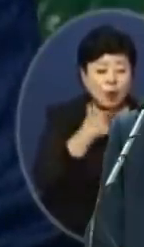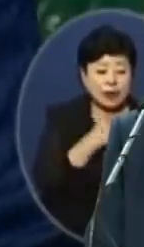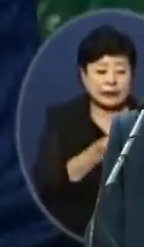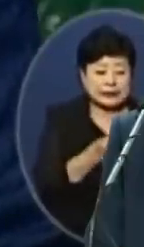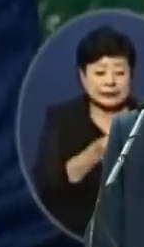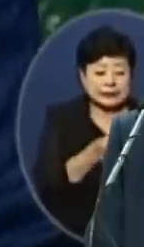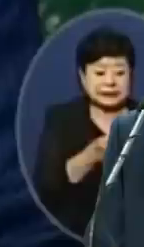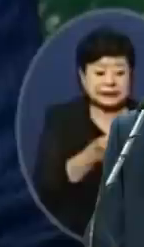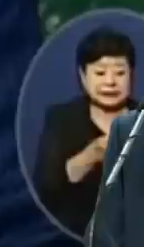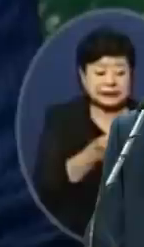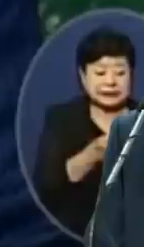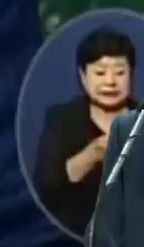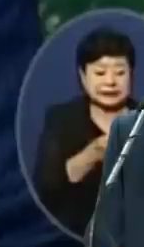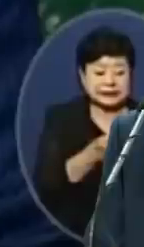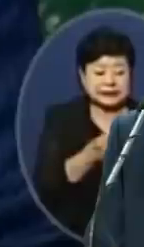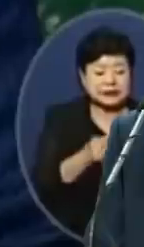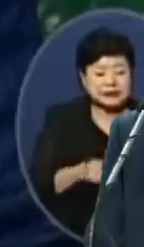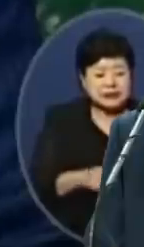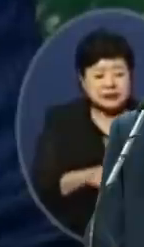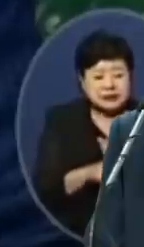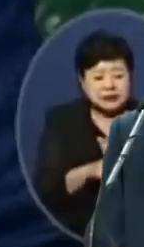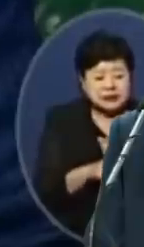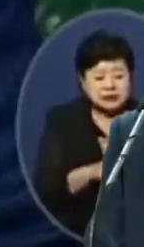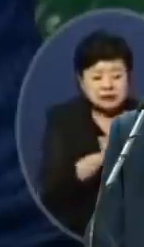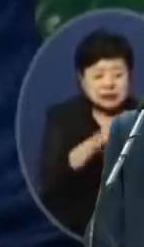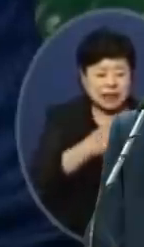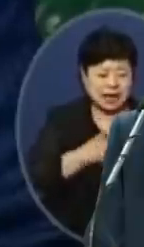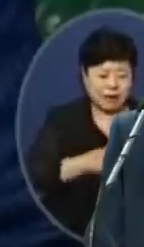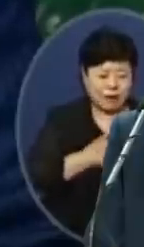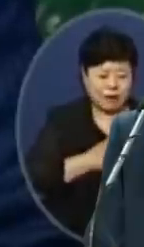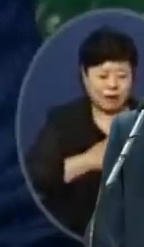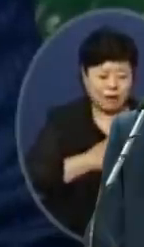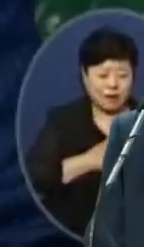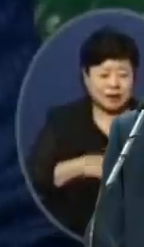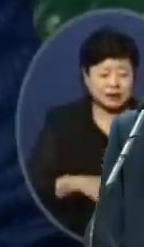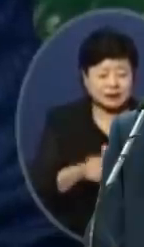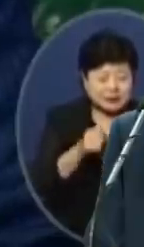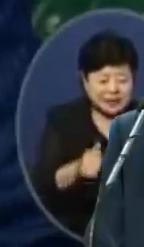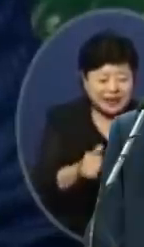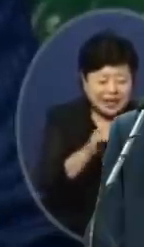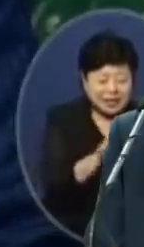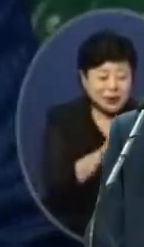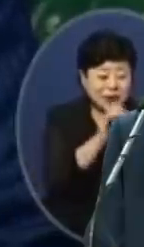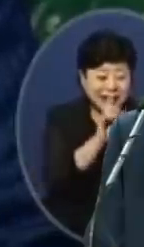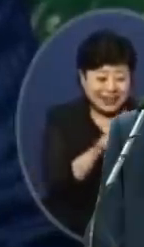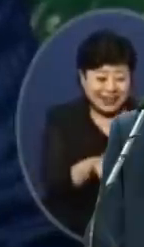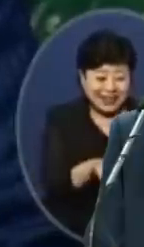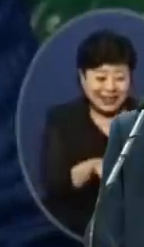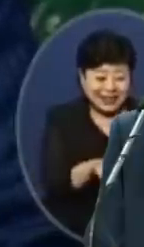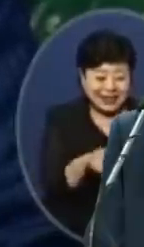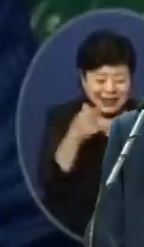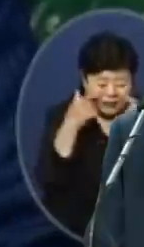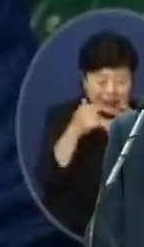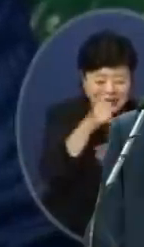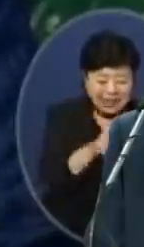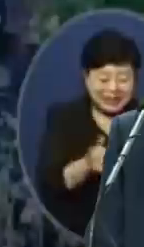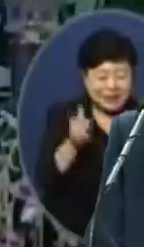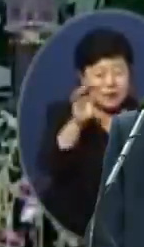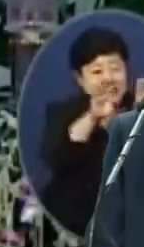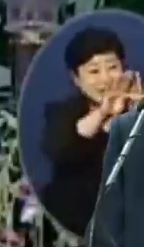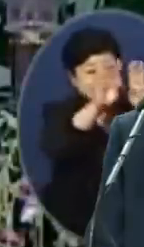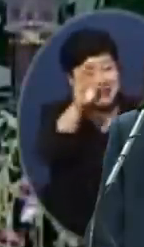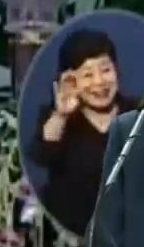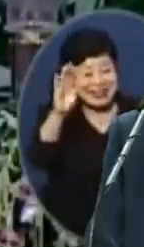원하시는 그 뜻을 우리가 알고 그 뜻을 따라서 기도할 때 반드시 하늘문이 열리게